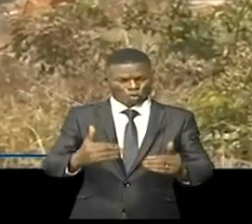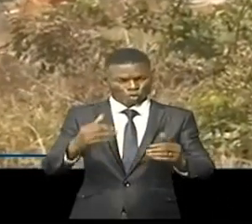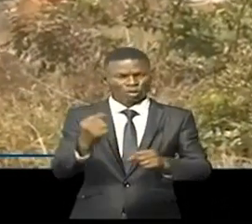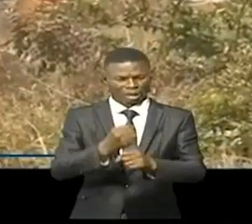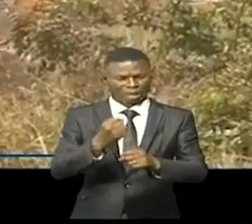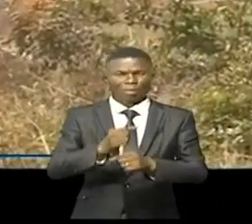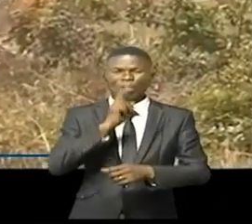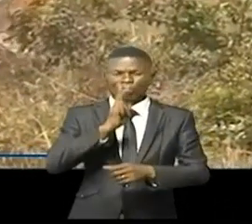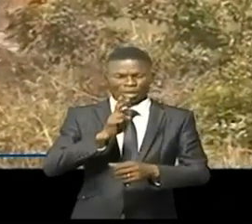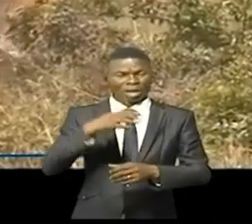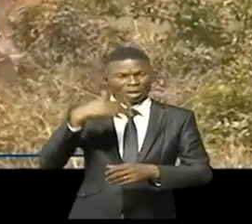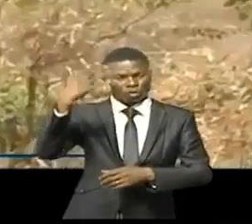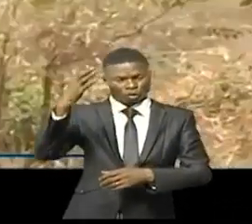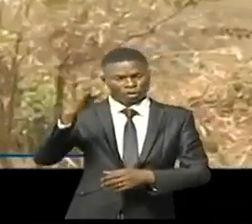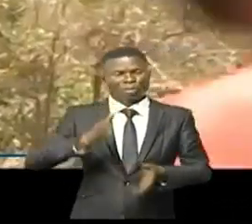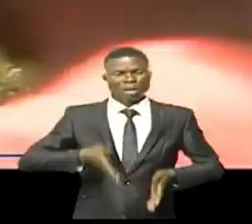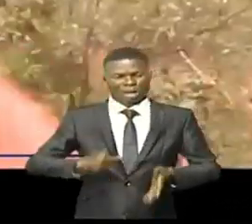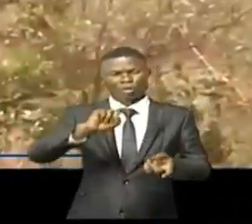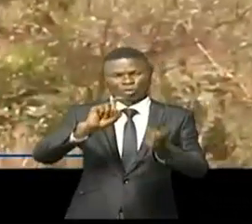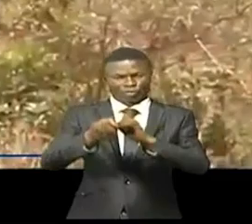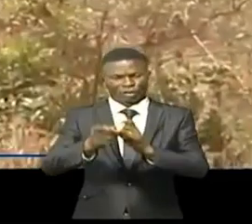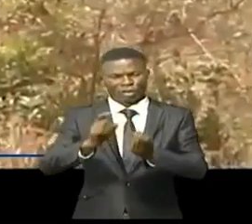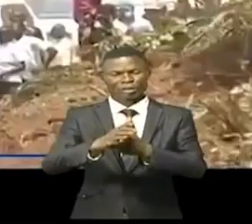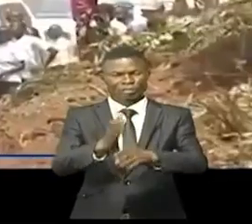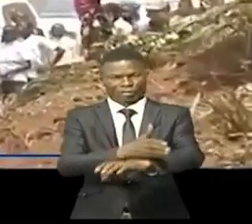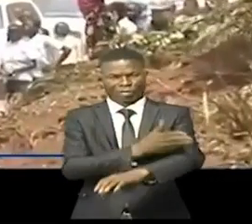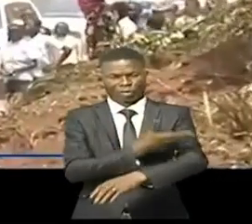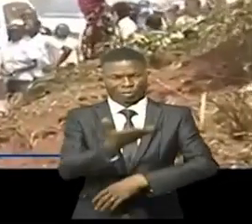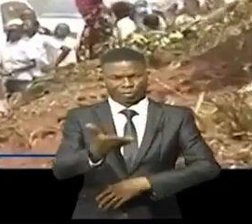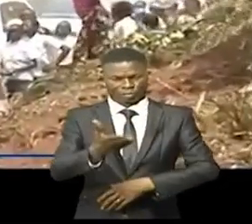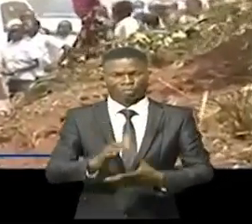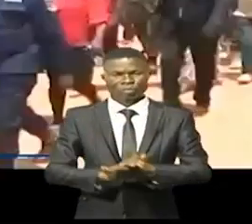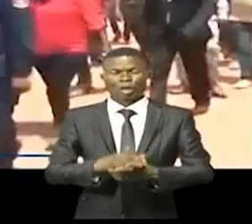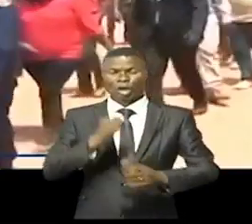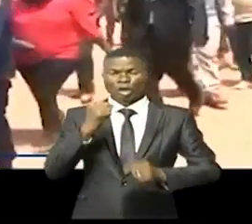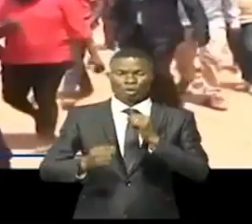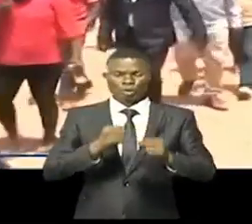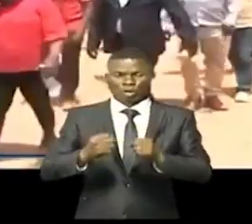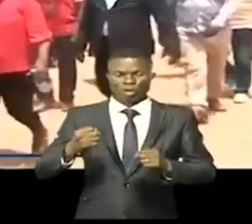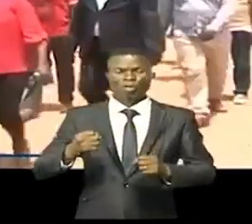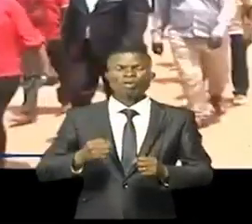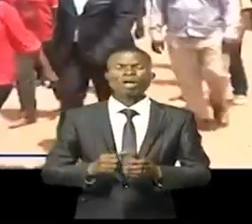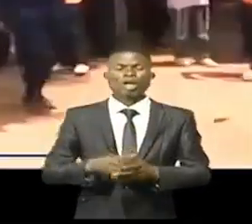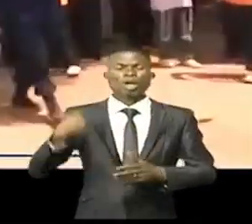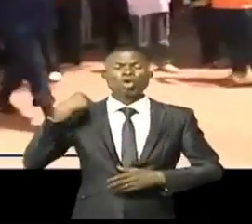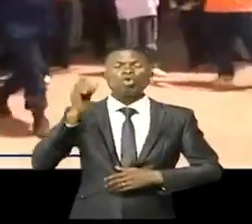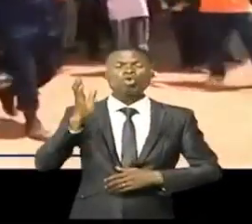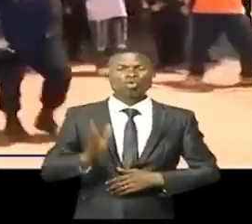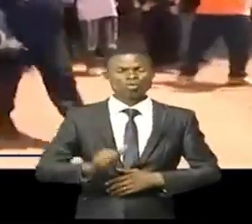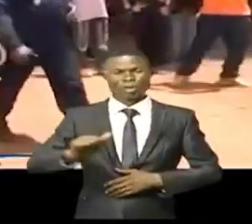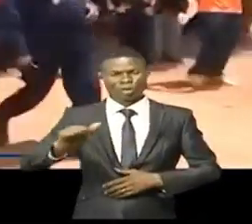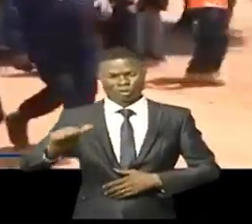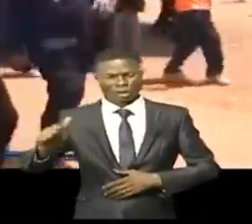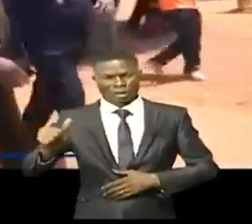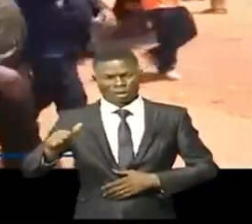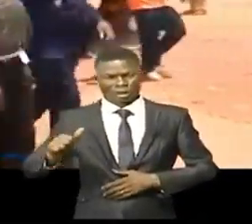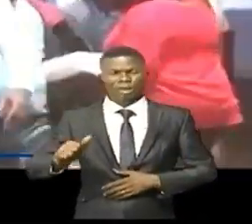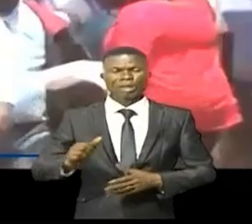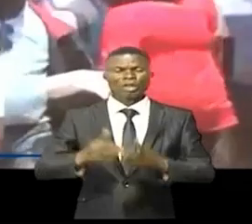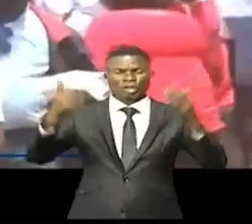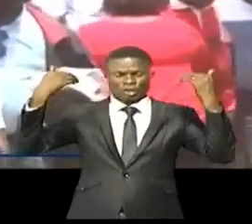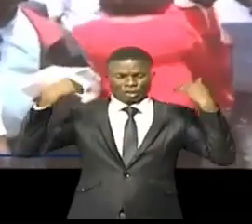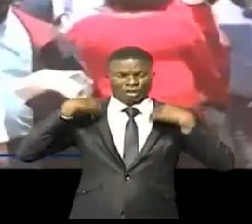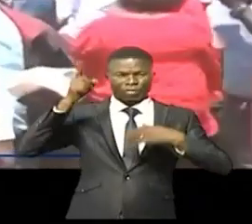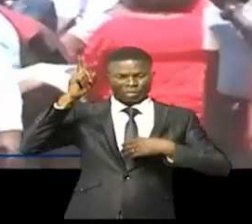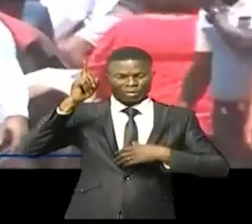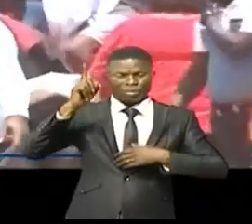le projet du corridor oriental prend forme grâce au leadership du gouverneur Christophe Bassene Nonga, l'un des meilleurs élèves du chef de